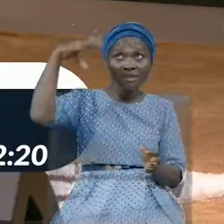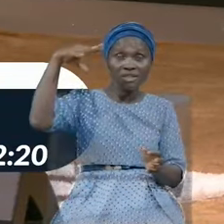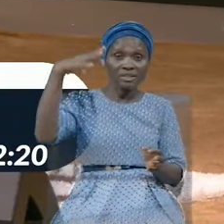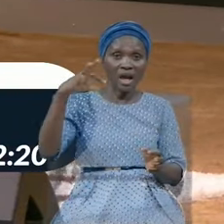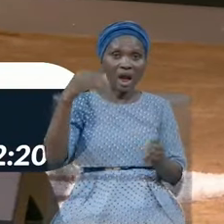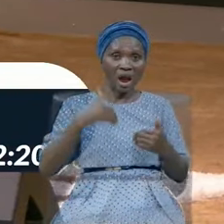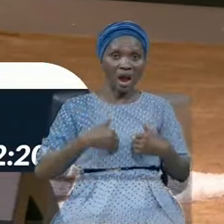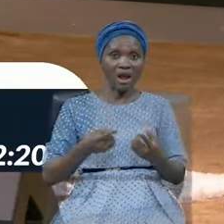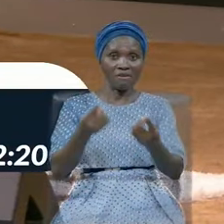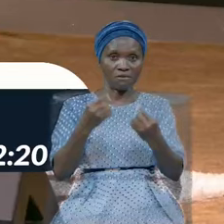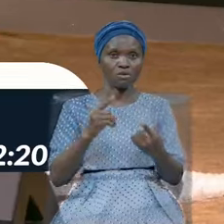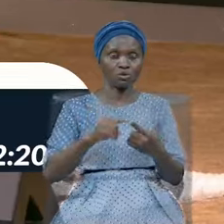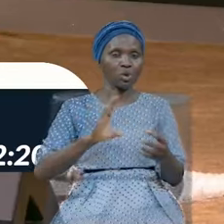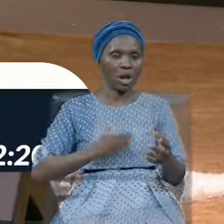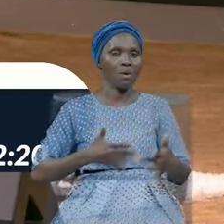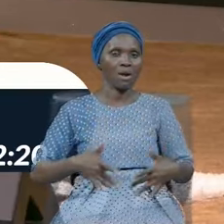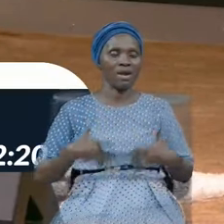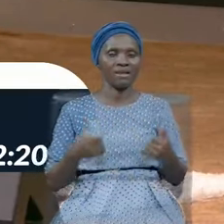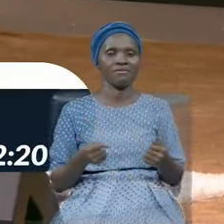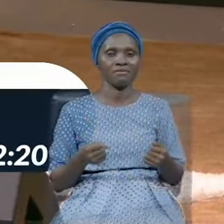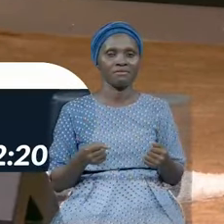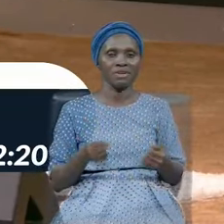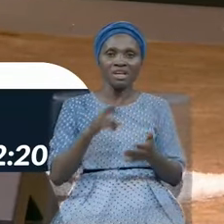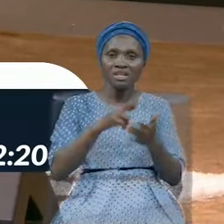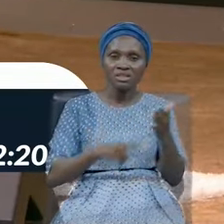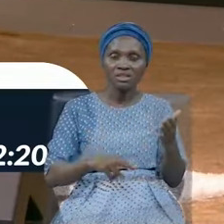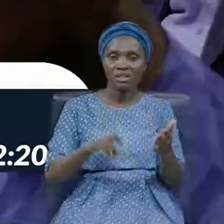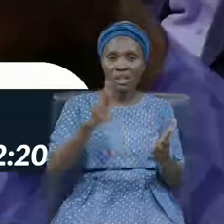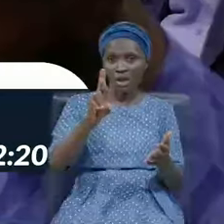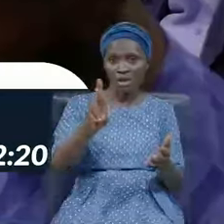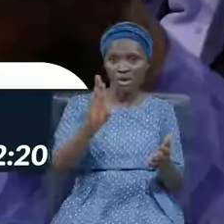dans notre vie. Allons au Romains 12.